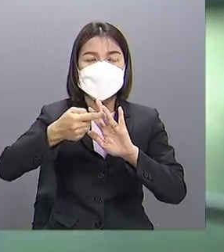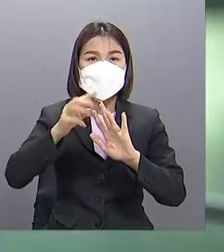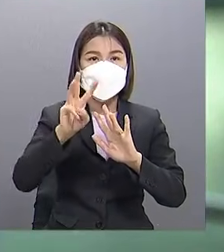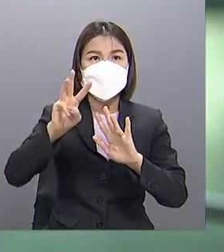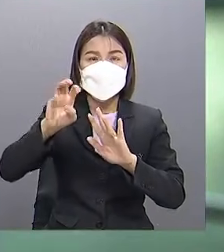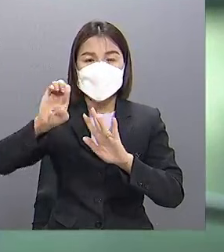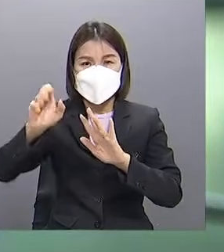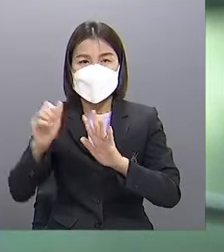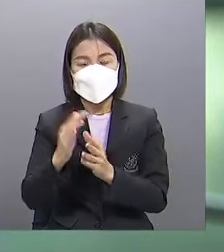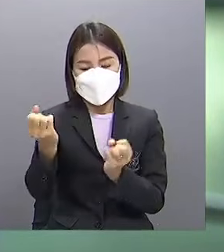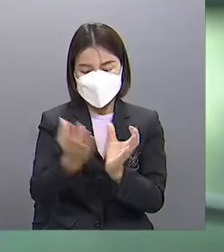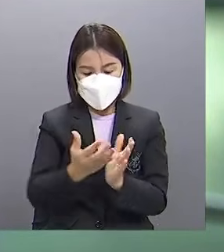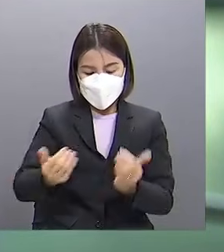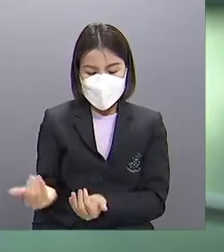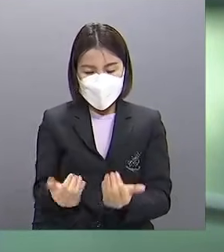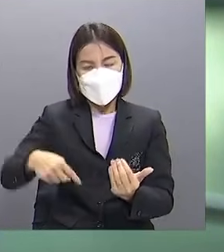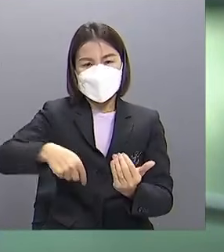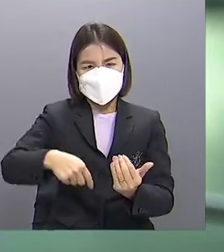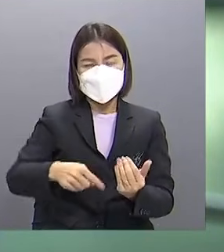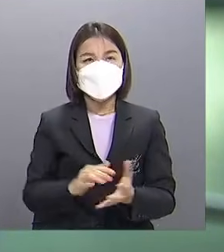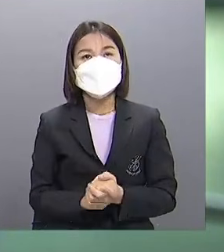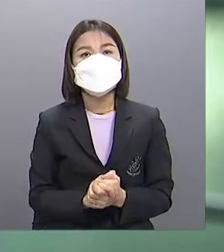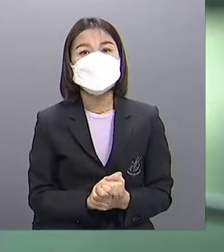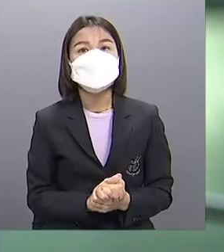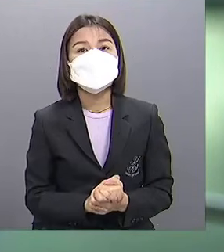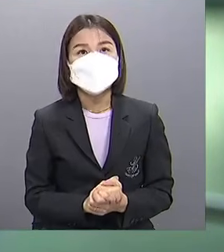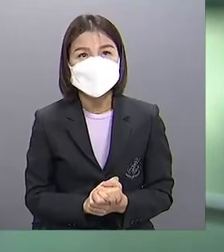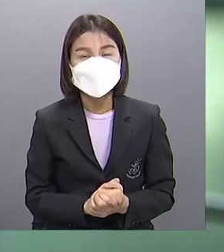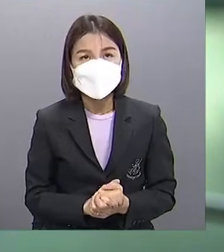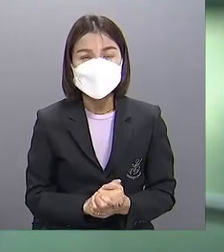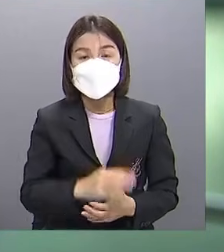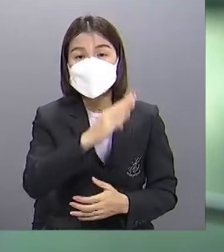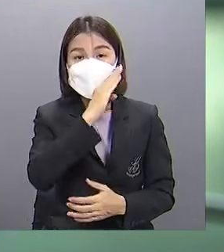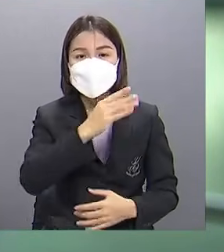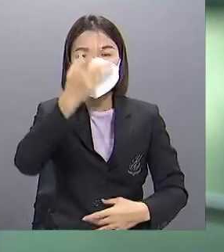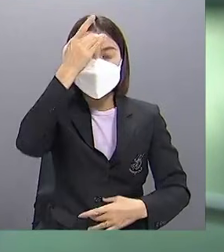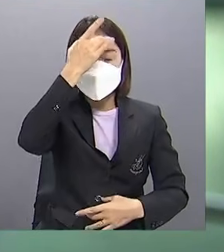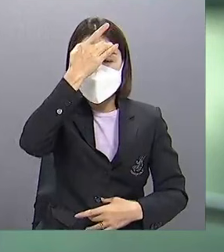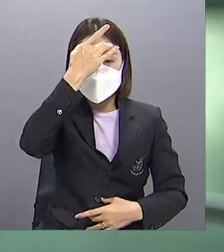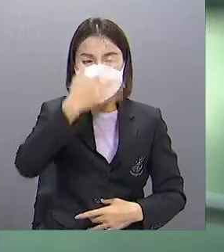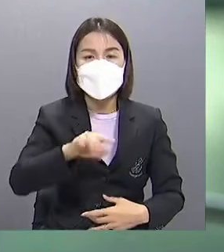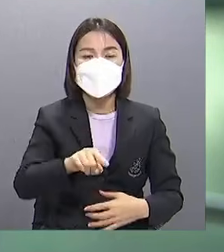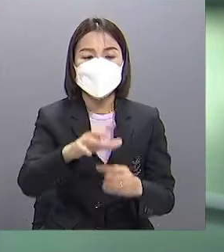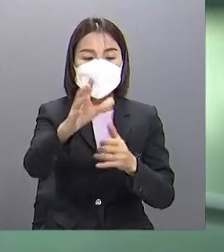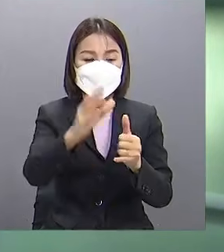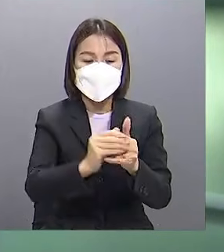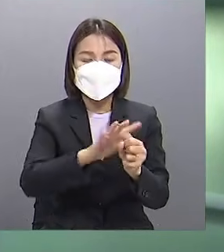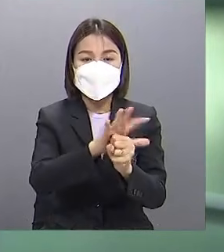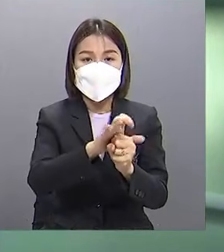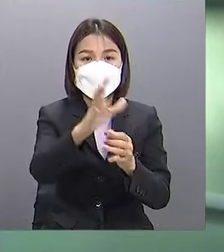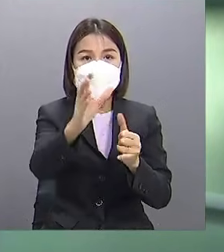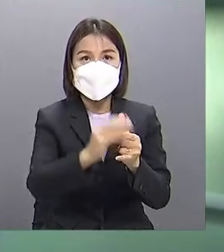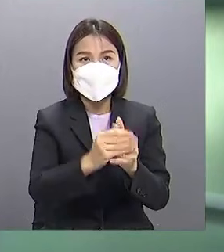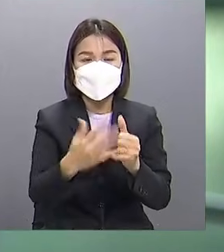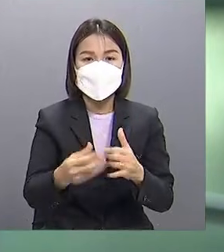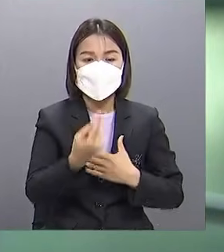ค่ะทีนี้ถ้าบังเอิญว่าป่วยติดเชื้อโควิด19ขึ้นมาแล้วถ้าหากว่าบังเอิญมันลงปอดไปแล้วเนี่ยนะ